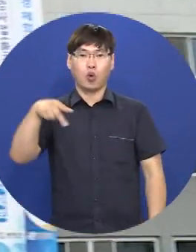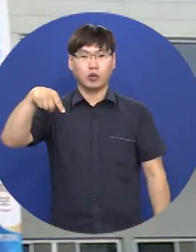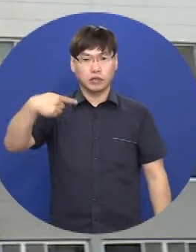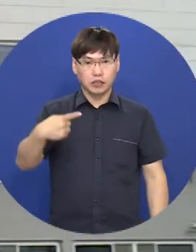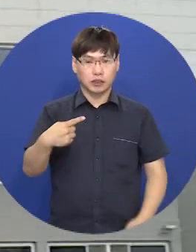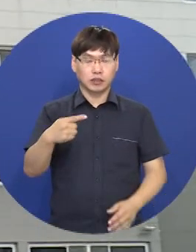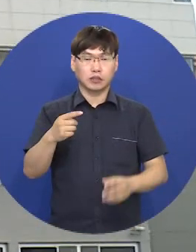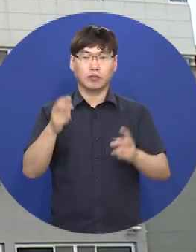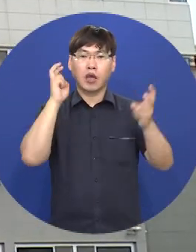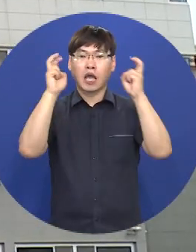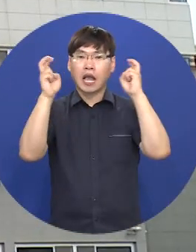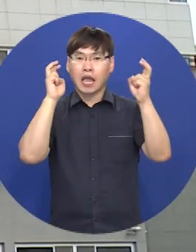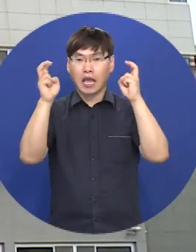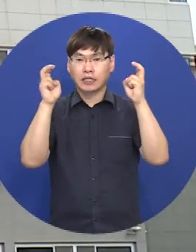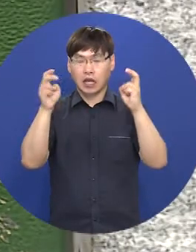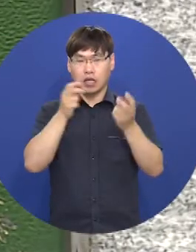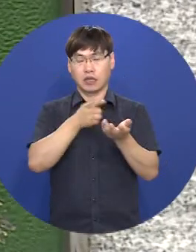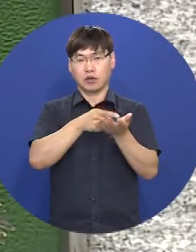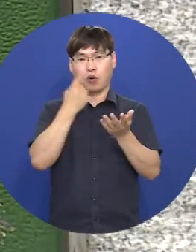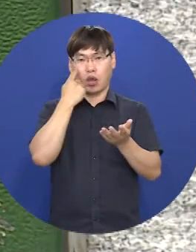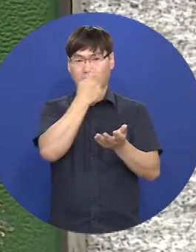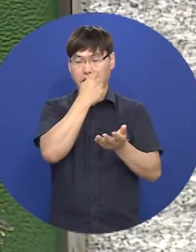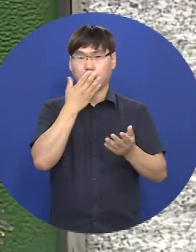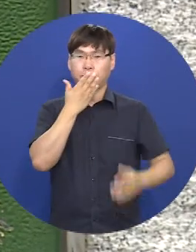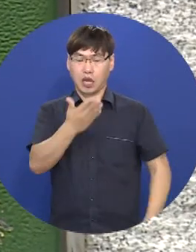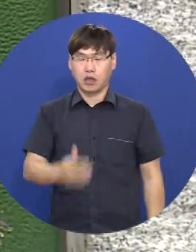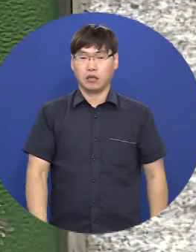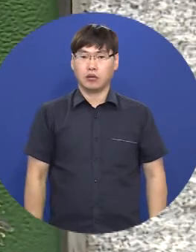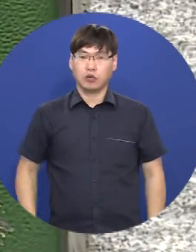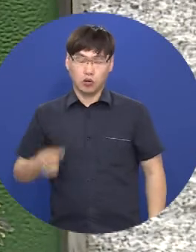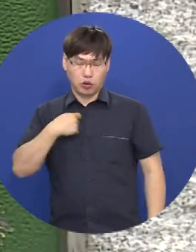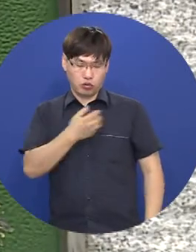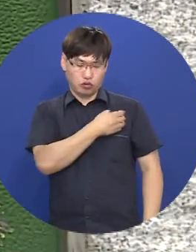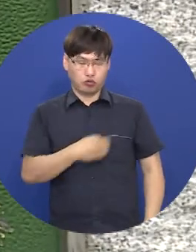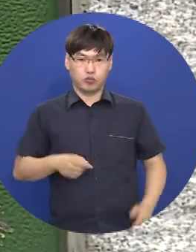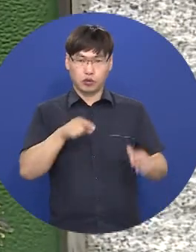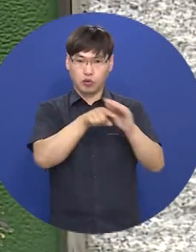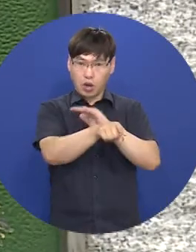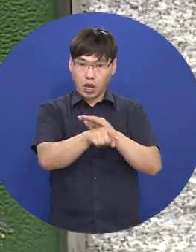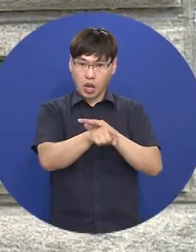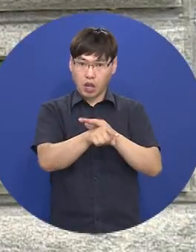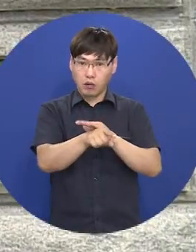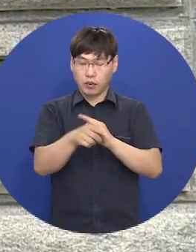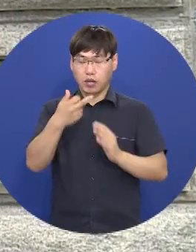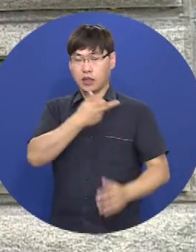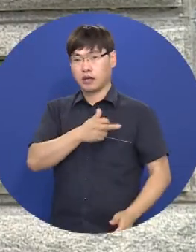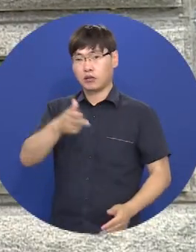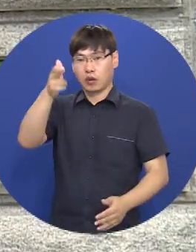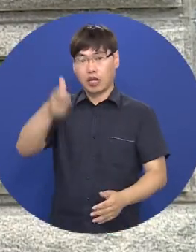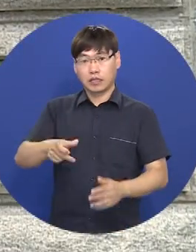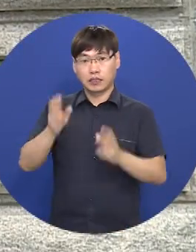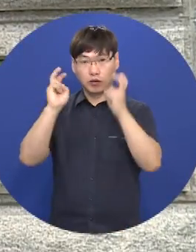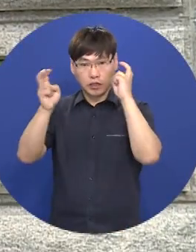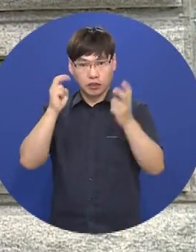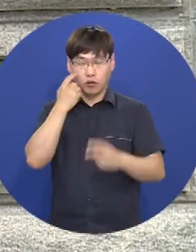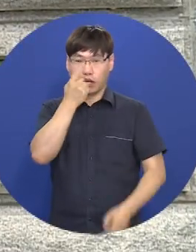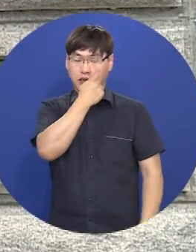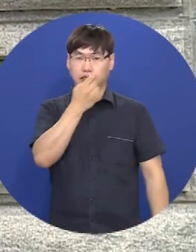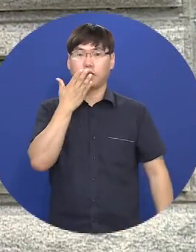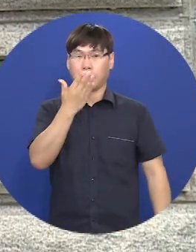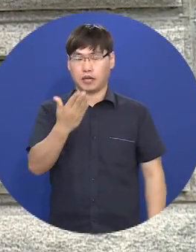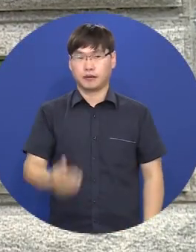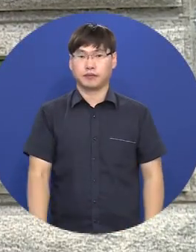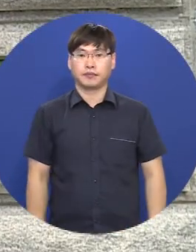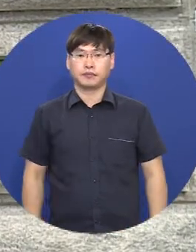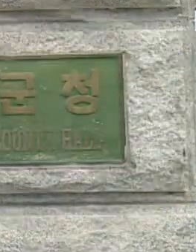토스, 카드사 홈페이지 등을 통해 확인할 수 있으며 오프라인은 주소지 읍면사무소 및 카드사 창구에서 확인 가능합니다.